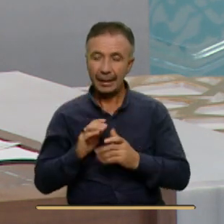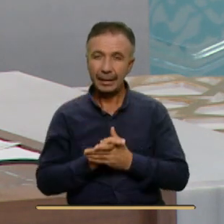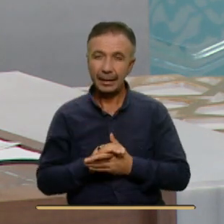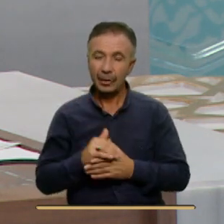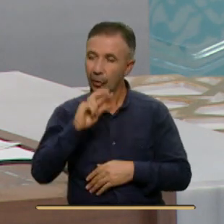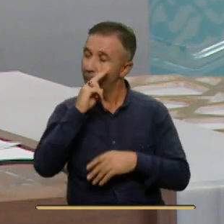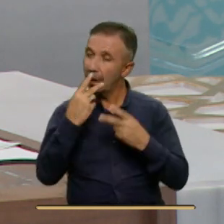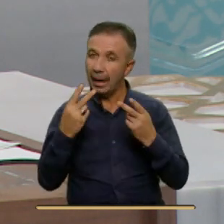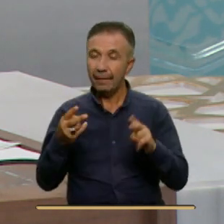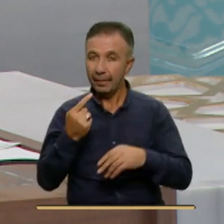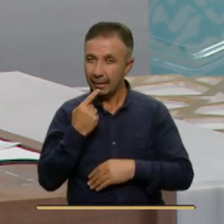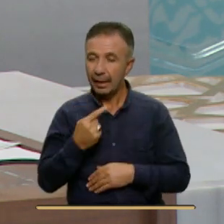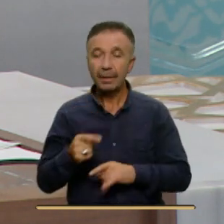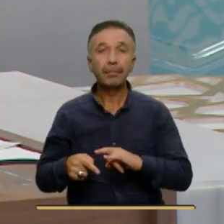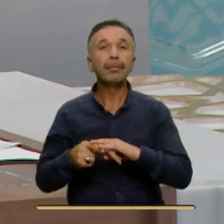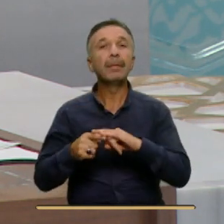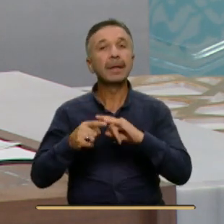diyerek Mekke'ye girdi.